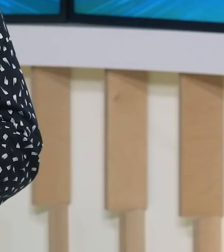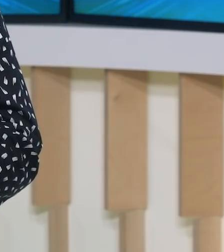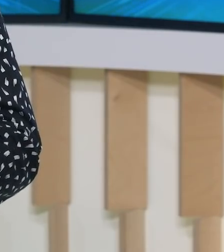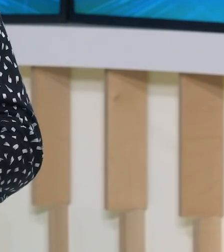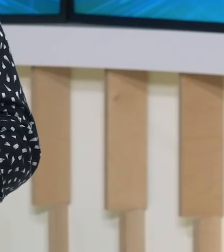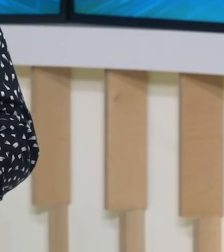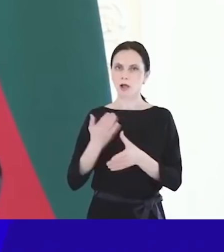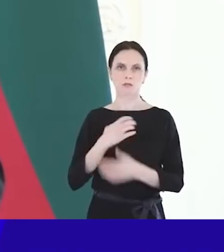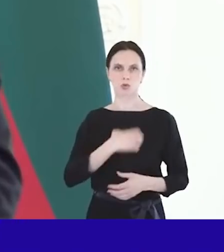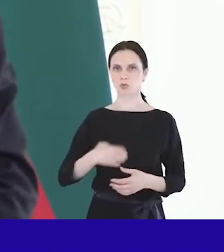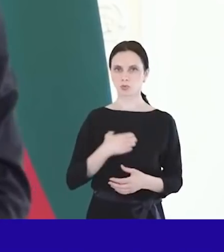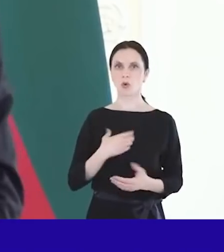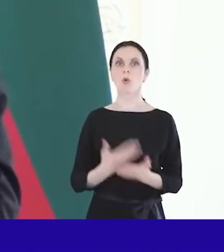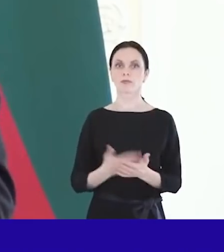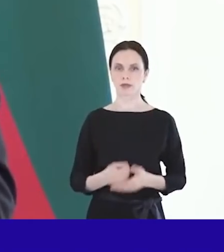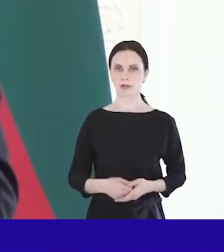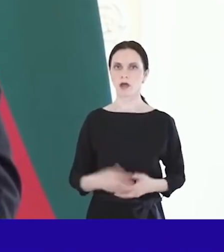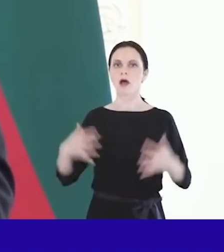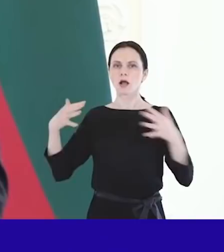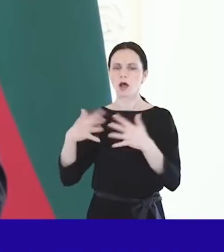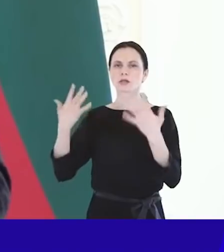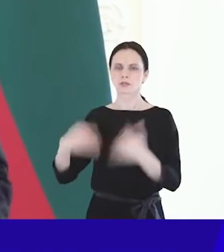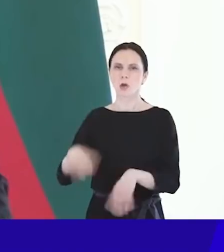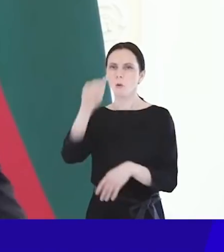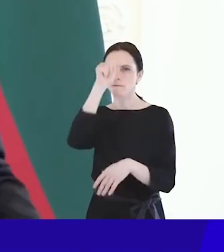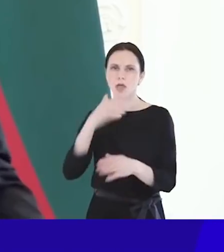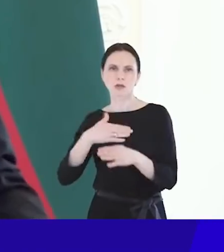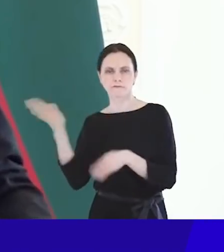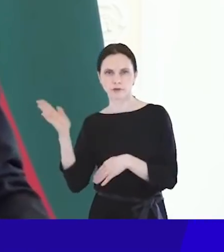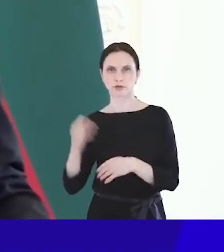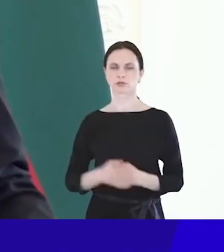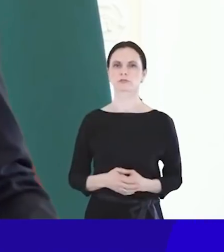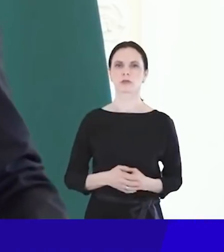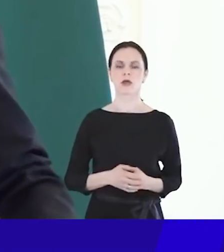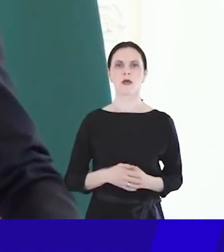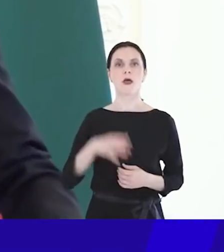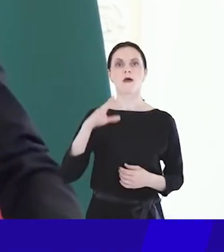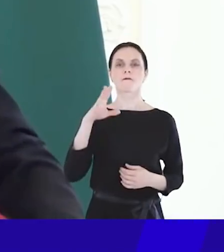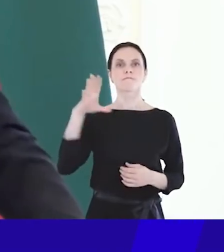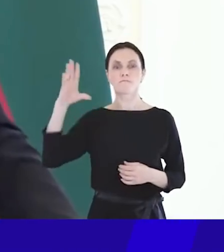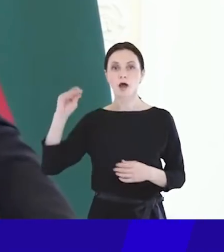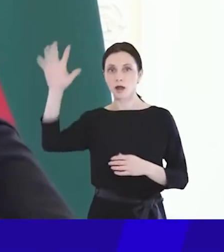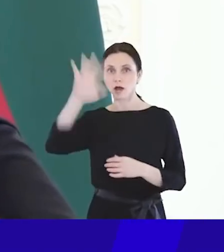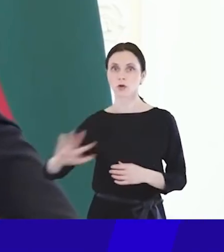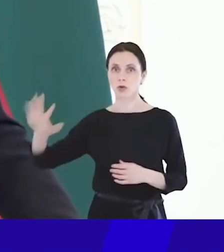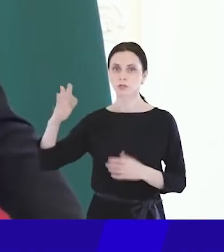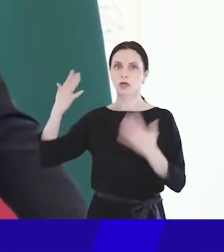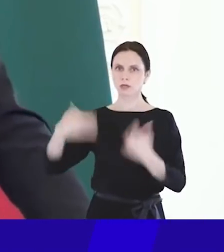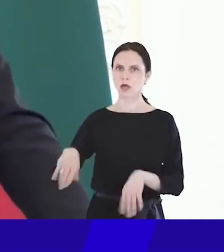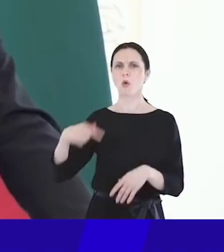aktualu išgirsti kiekvienam. Karui vykstant jau daugiau nei mėnesį. Vakaruose pradedamas jausti tam